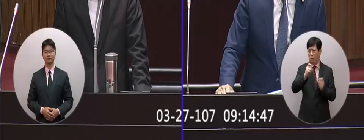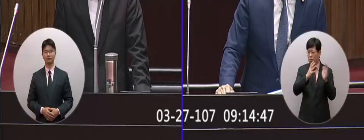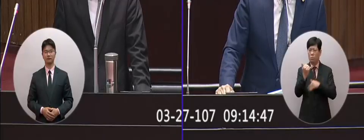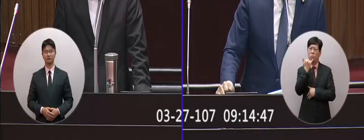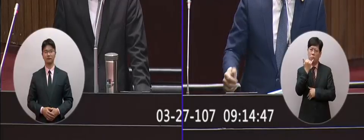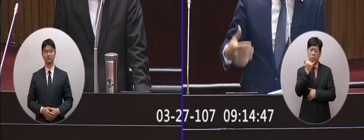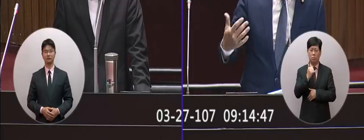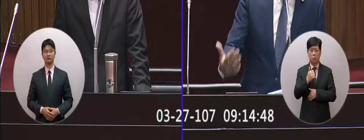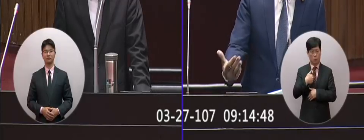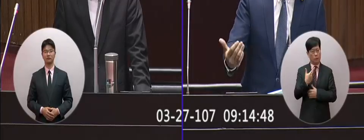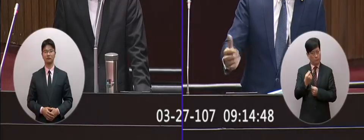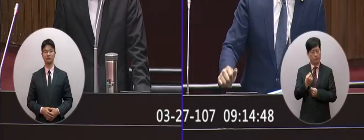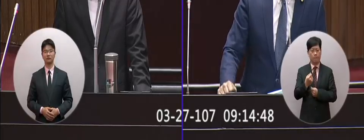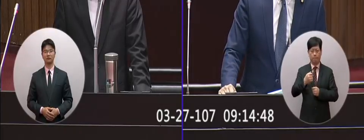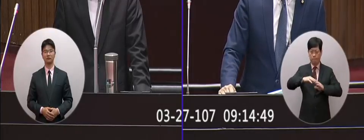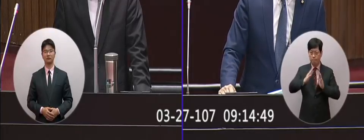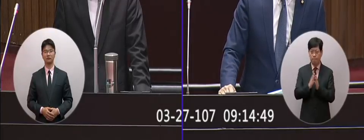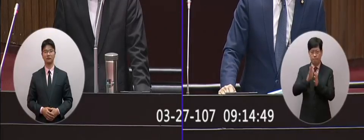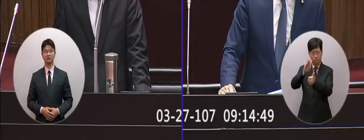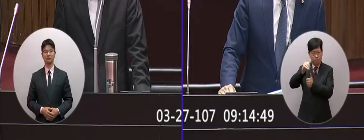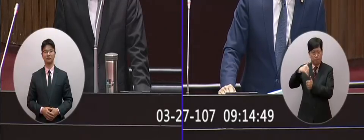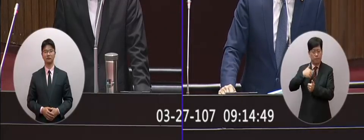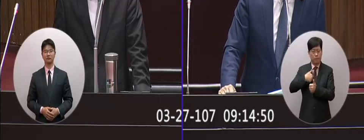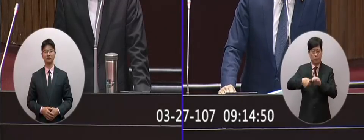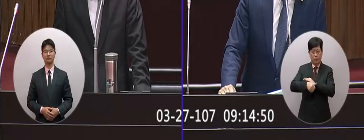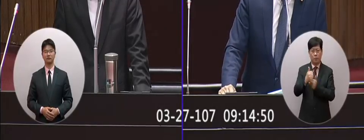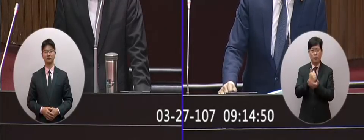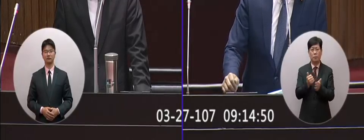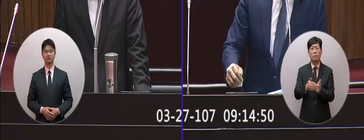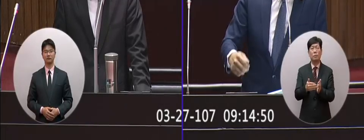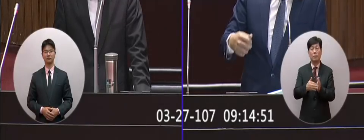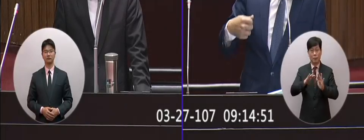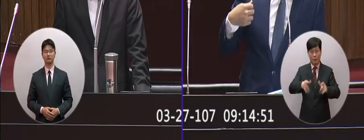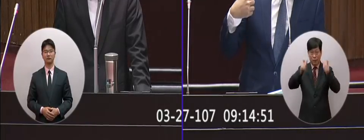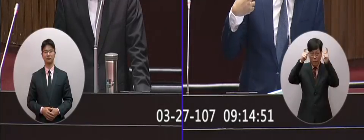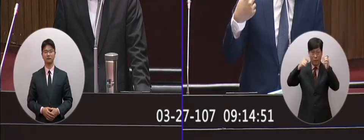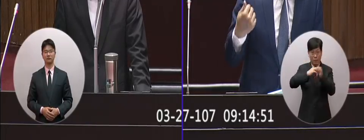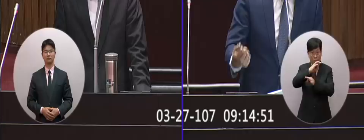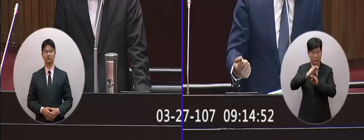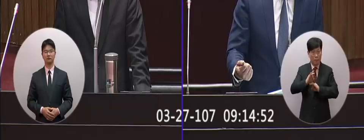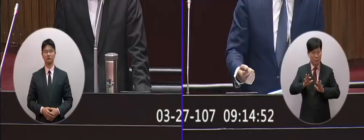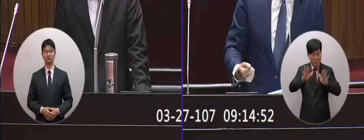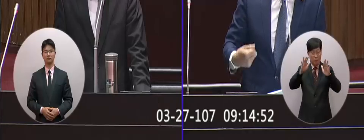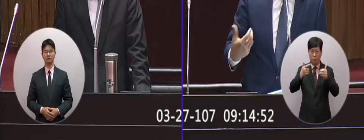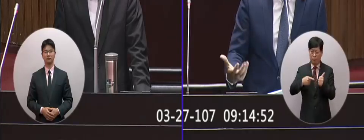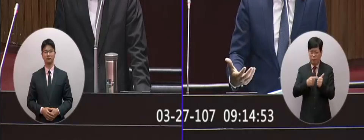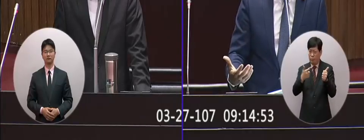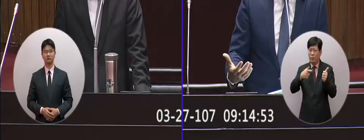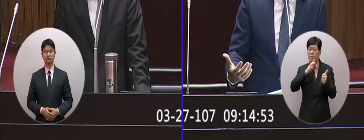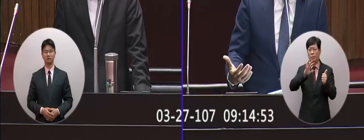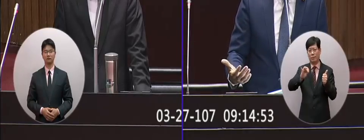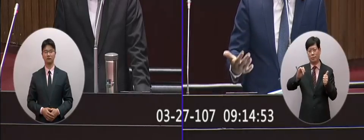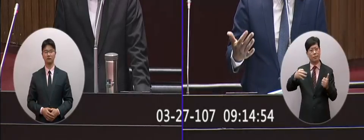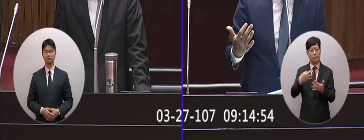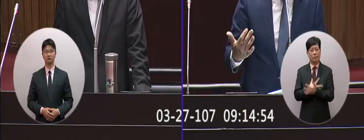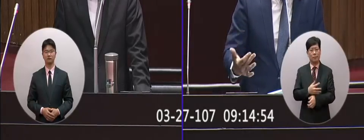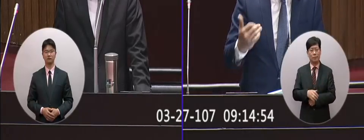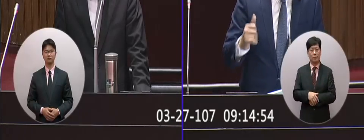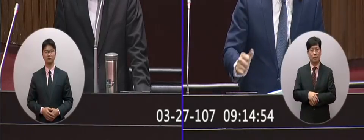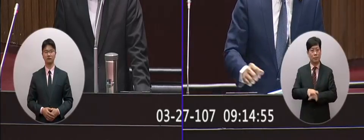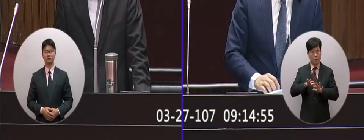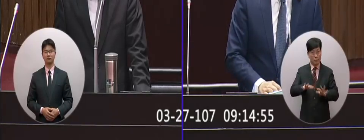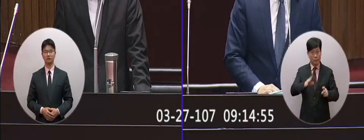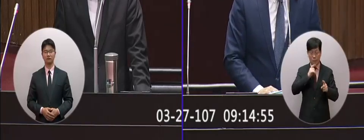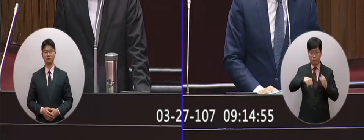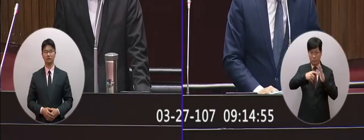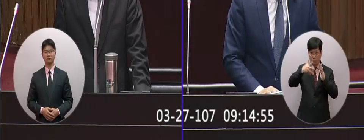买晒，我也可以立刻把它招商引资完毕。也就是说，现在高雄的经济发展不是没有动能，而是没有土地。那院